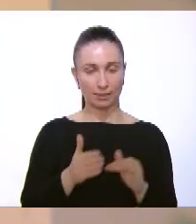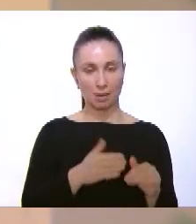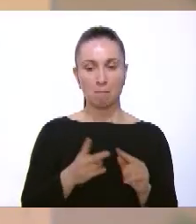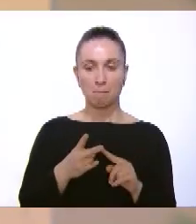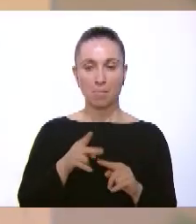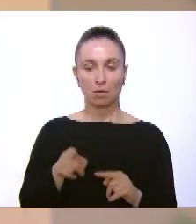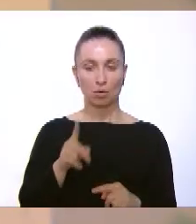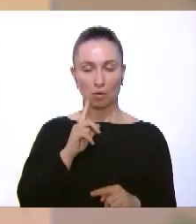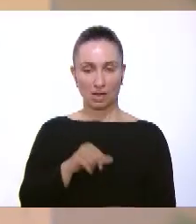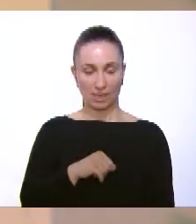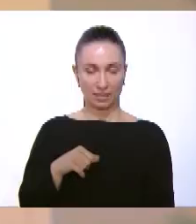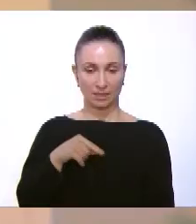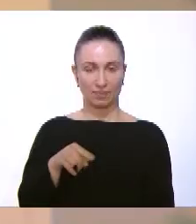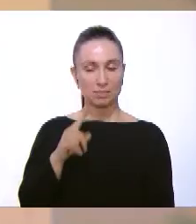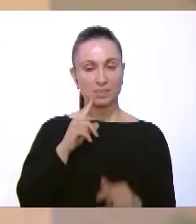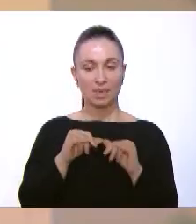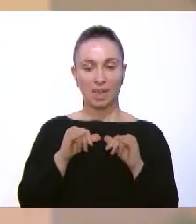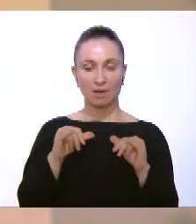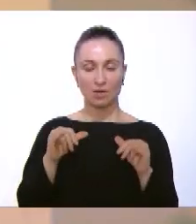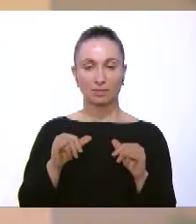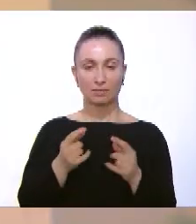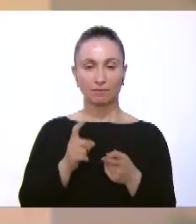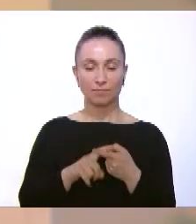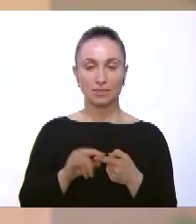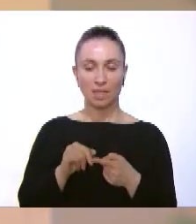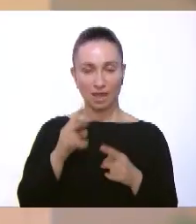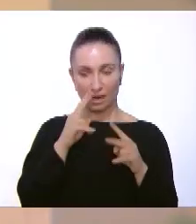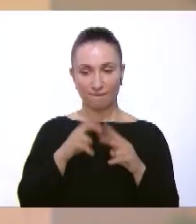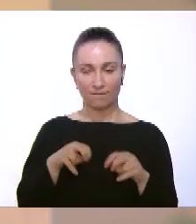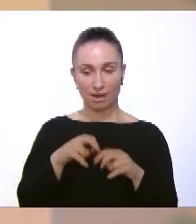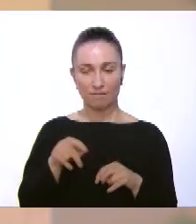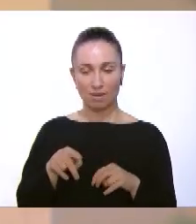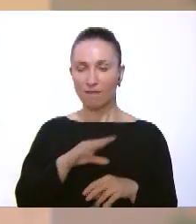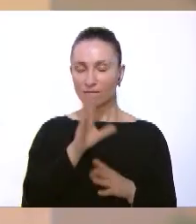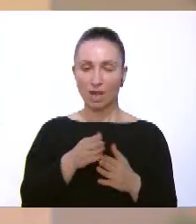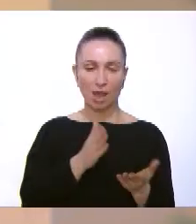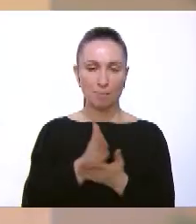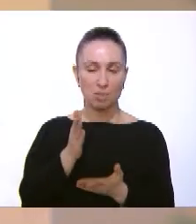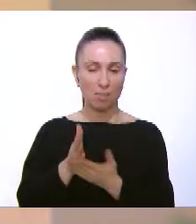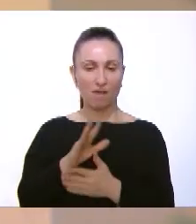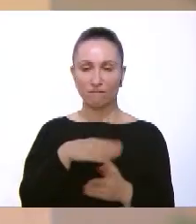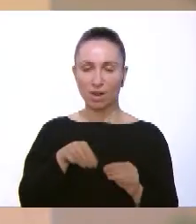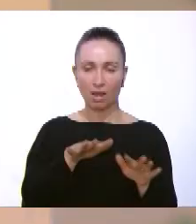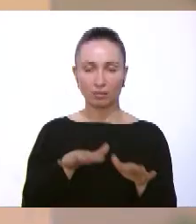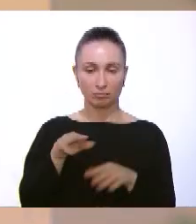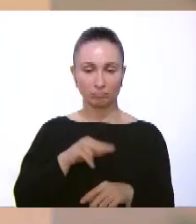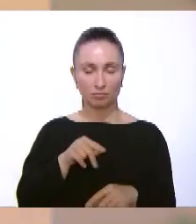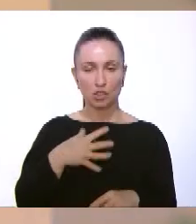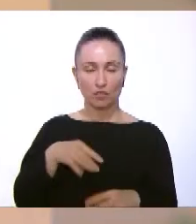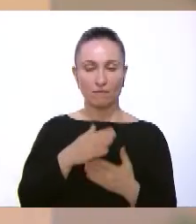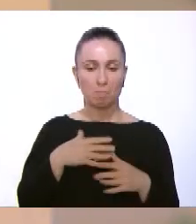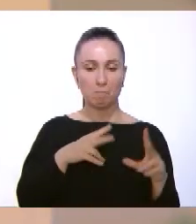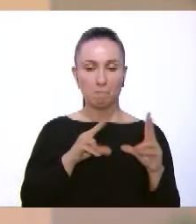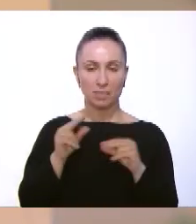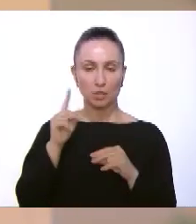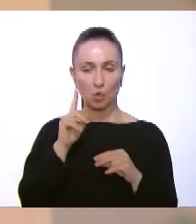მეორე ის რომ თვითონ განვითარება დაფუძნებულია კვლევებზე მოგეხსენებათ. ყველა მიმართულებით, ყველა დარგში და ჩვენ ვართ ბედნიერი